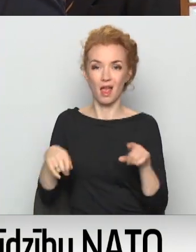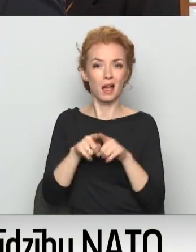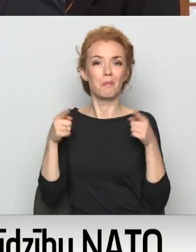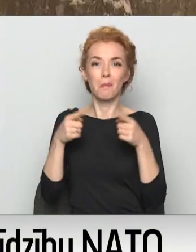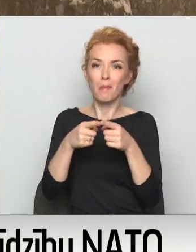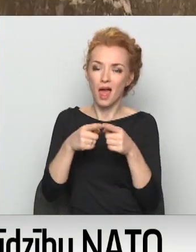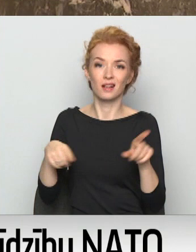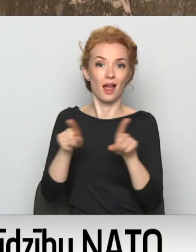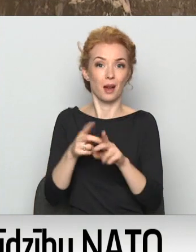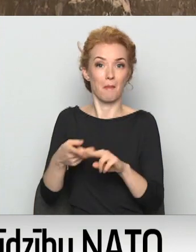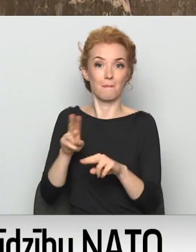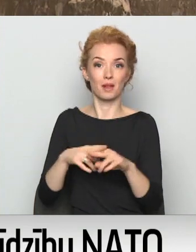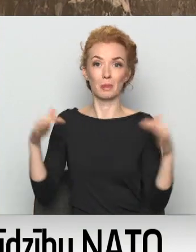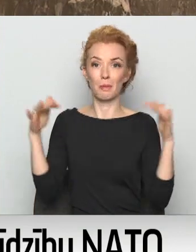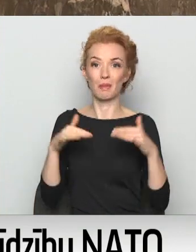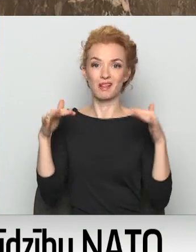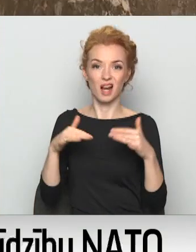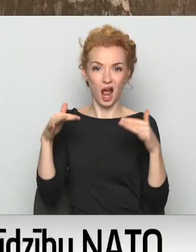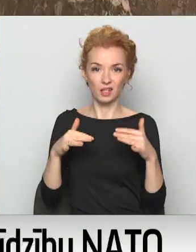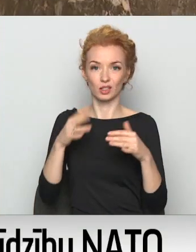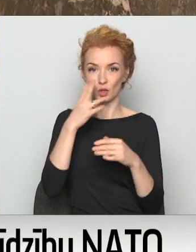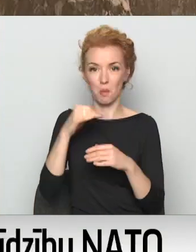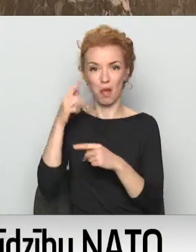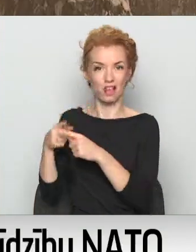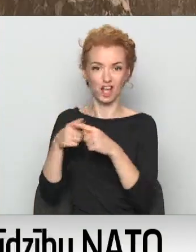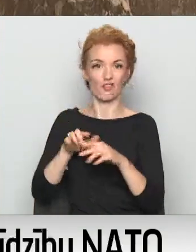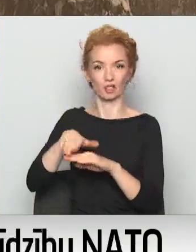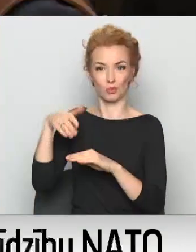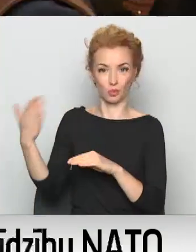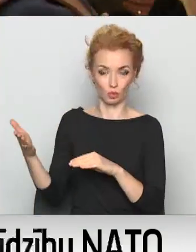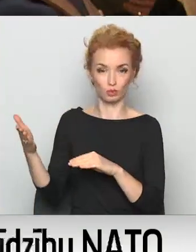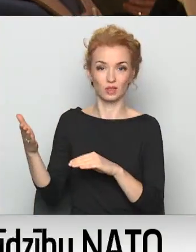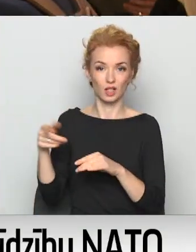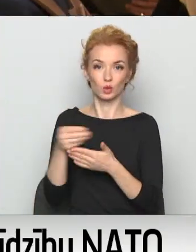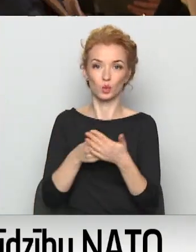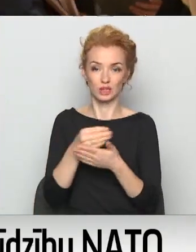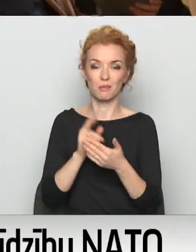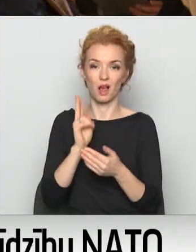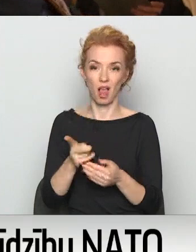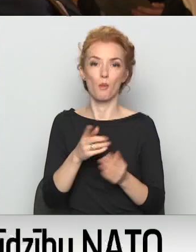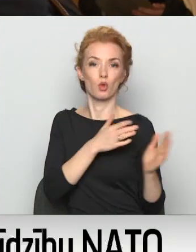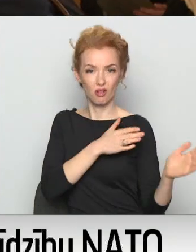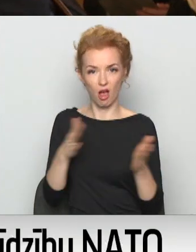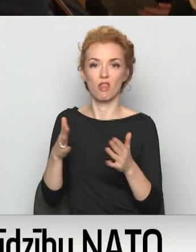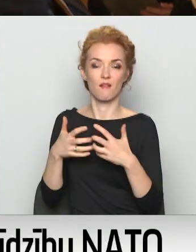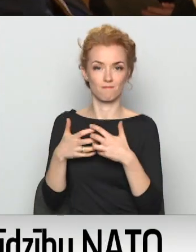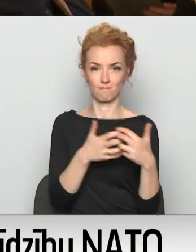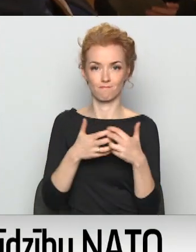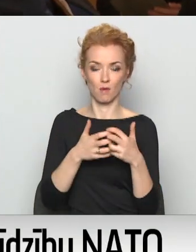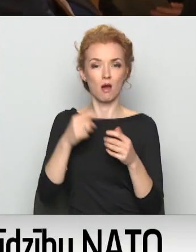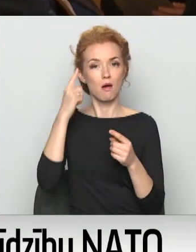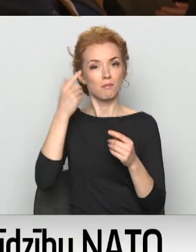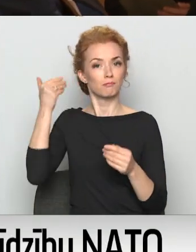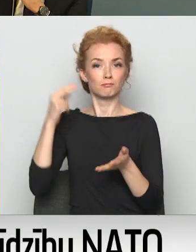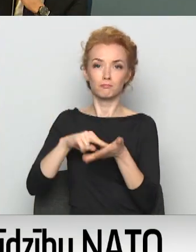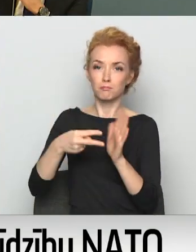papildus migrācijas spiediens uz robežas no Baltkrievijas puses liek pārvērtēt gatavību stāties tam visam pretī un domāt, kā par to